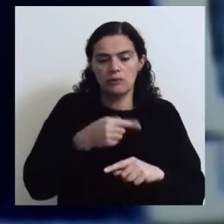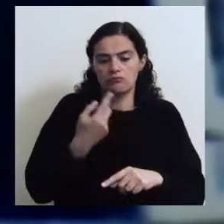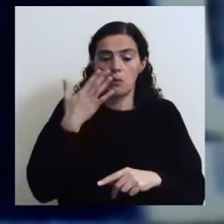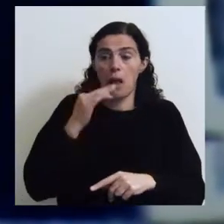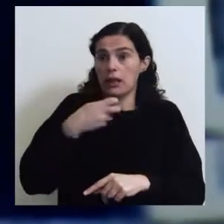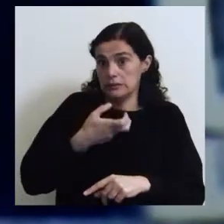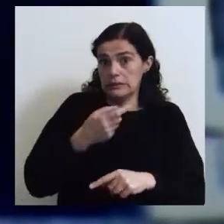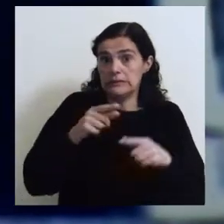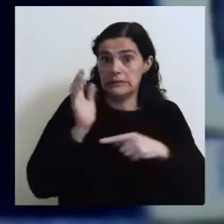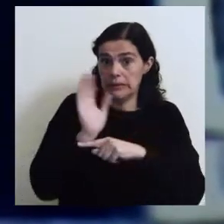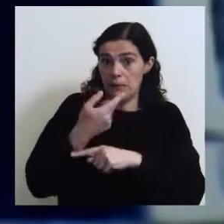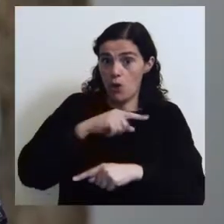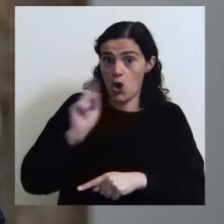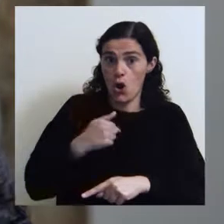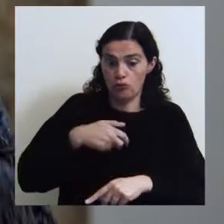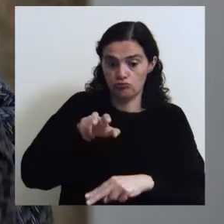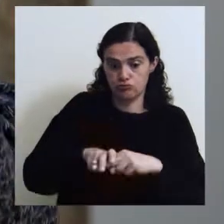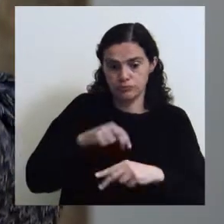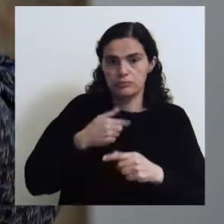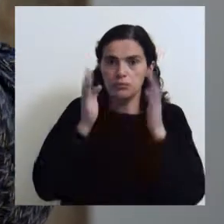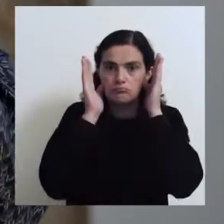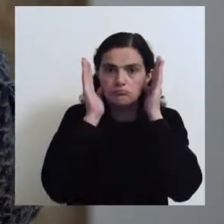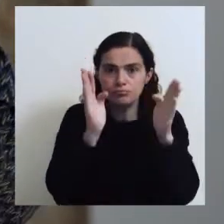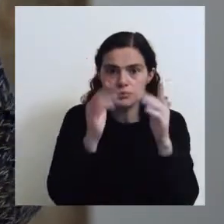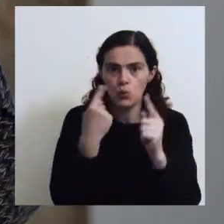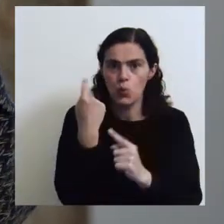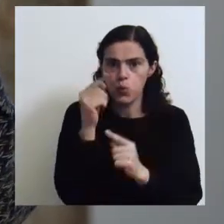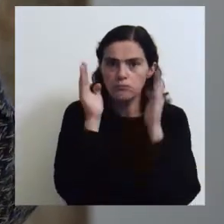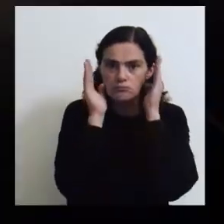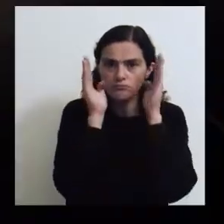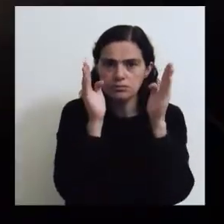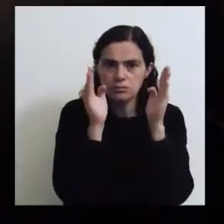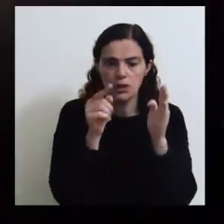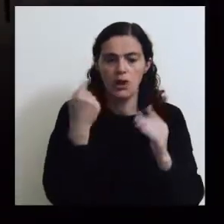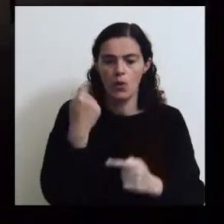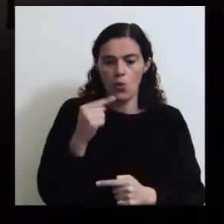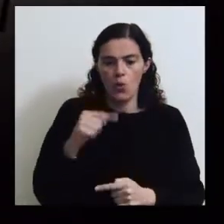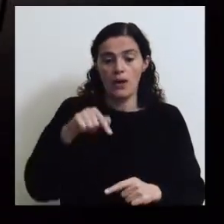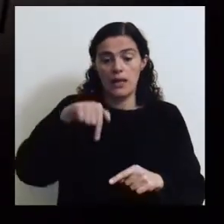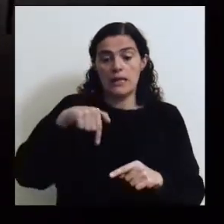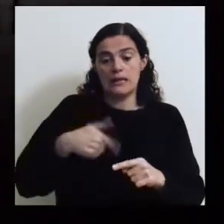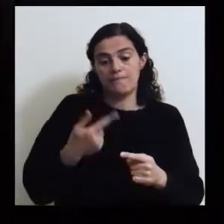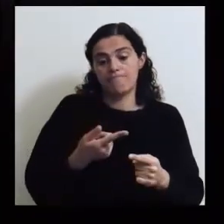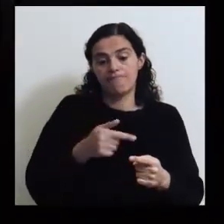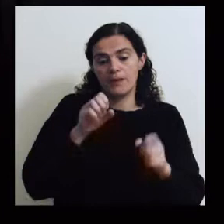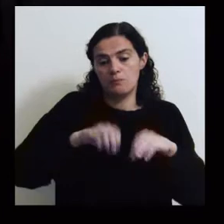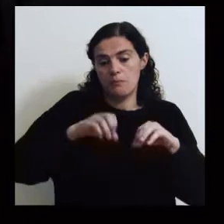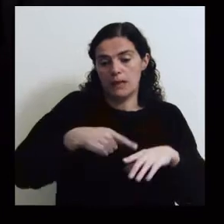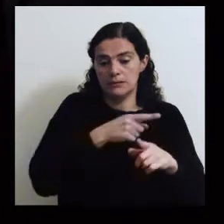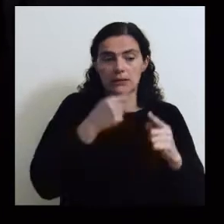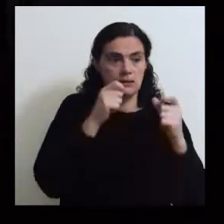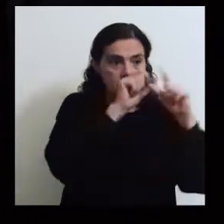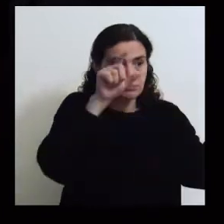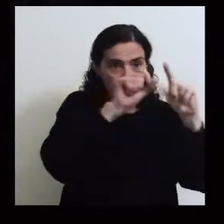lorsqu'on est assis dans un cinéma, on regarde juste dans une direction et l'on suit ce qui se passe